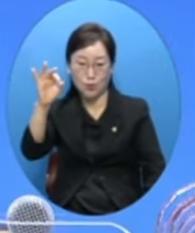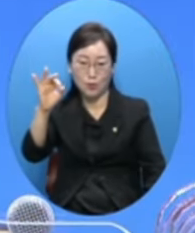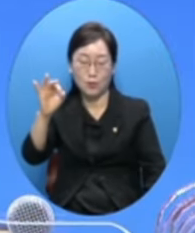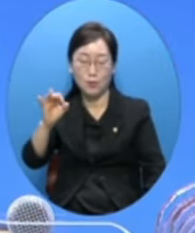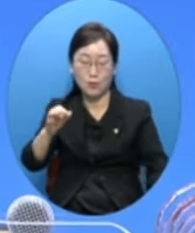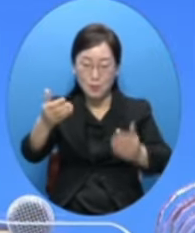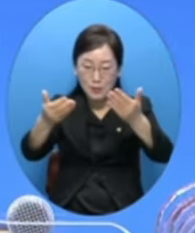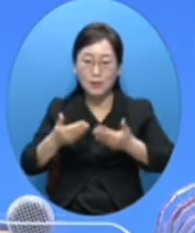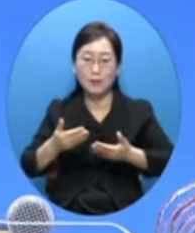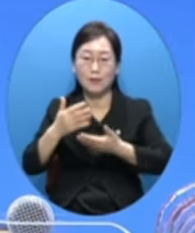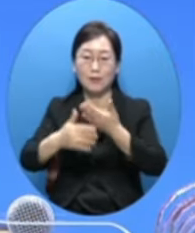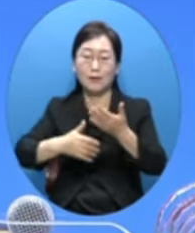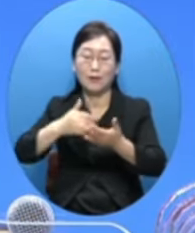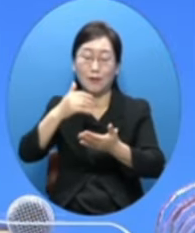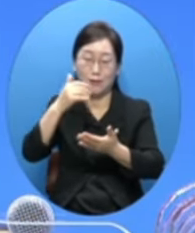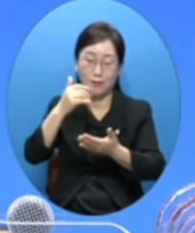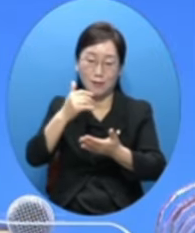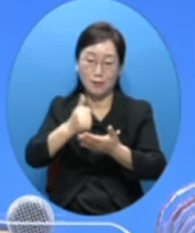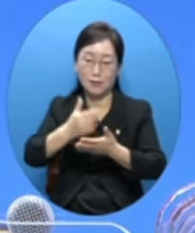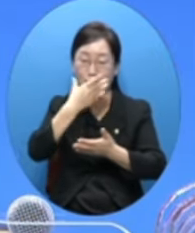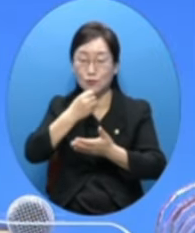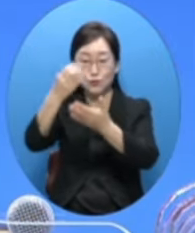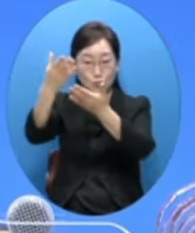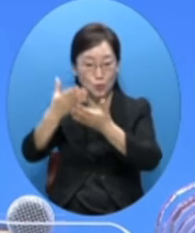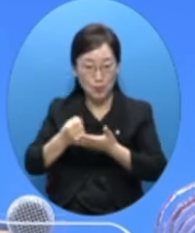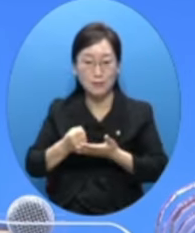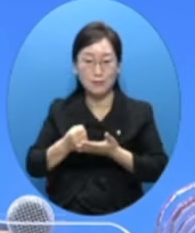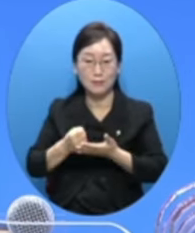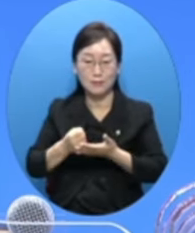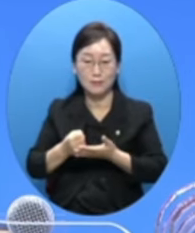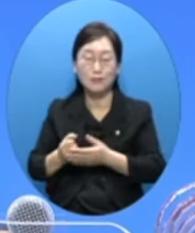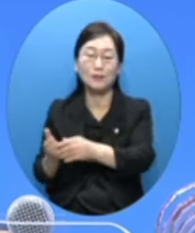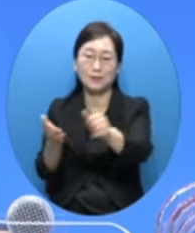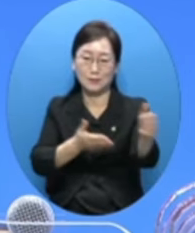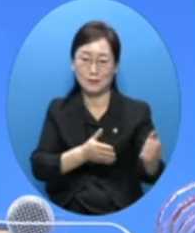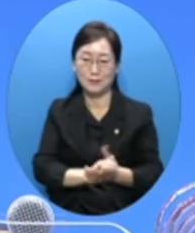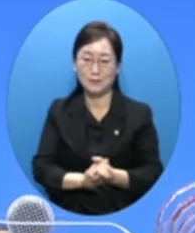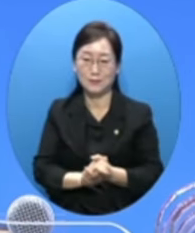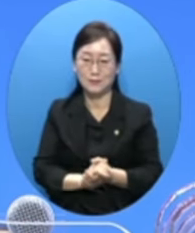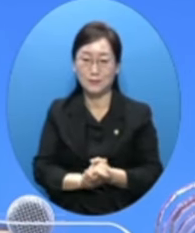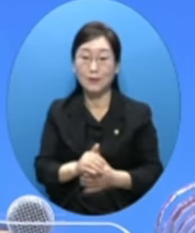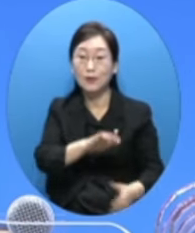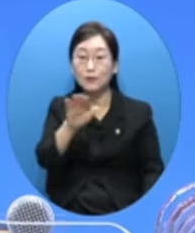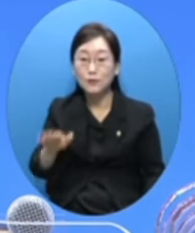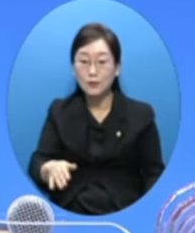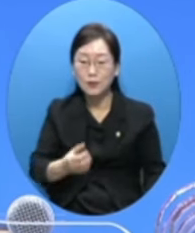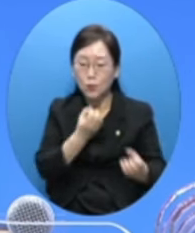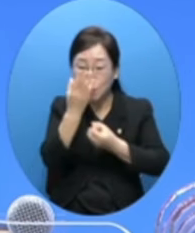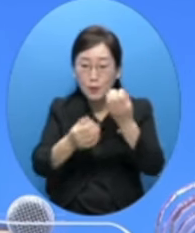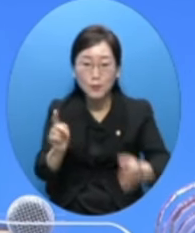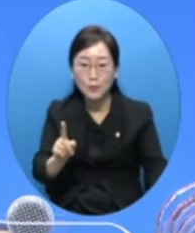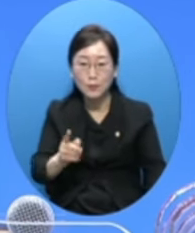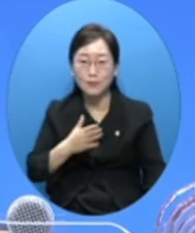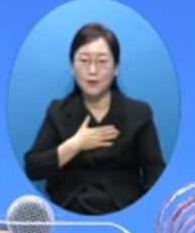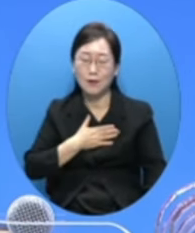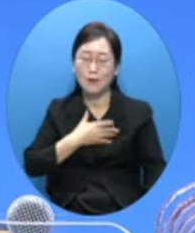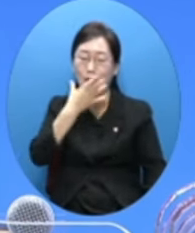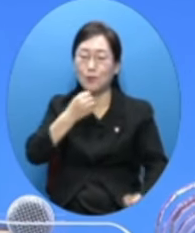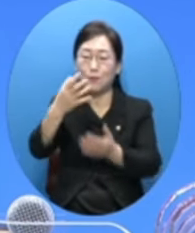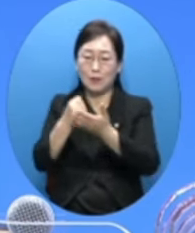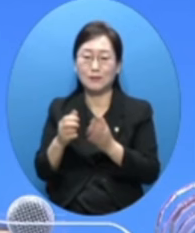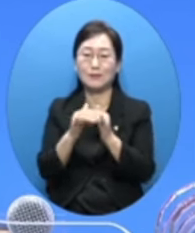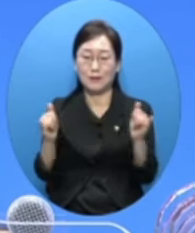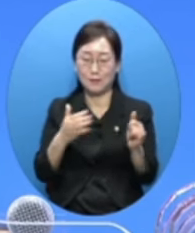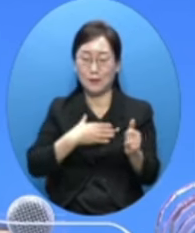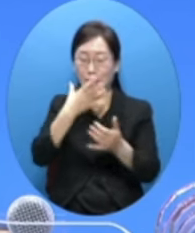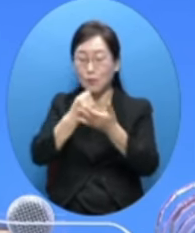앞에 인정받고 축복받는 삶을 살아가는 우리 모두가 되어야 합니다. 그래서 우리는 늘 고백해야 됩니다. 나는 복받은 인생입니다.